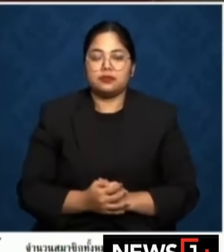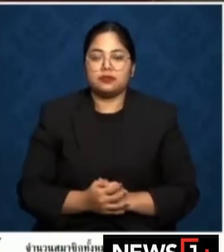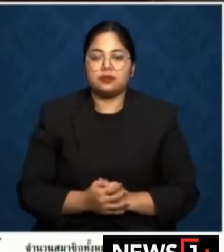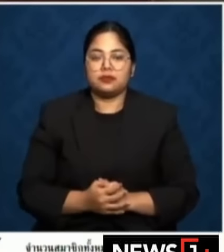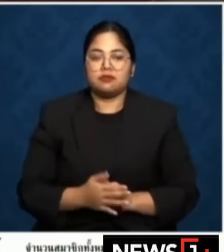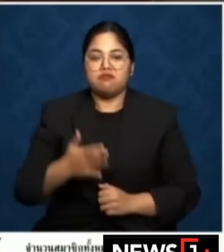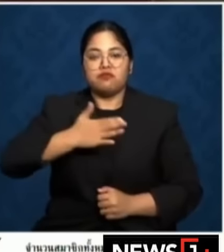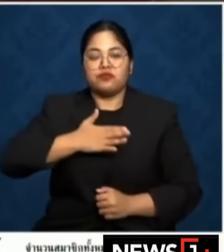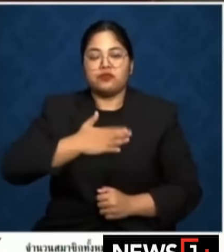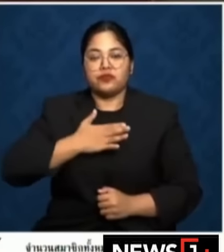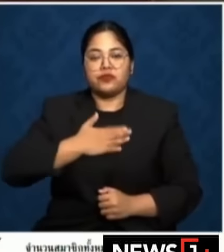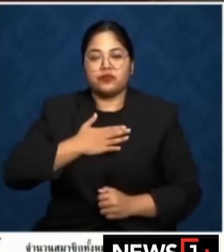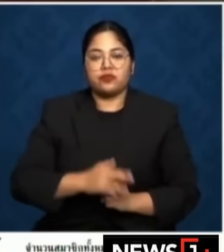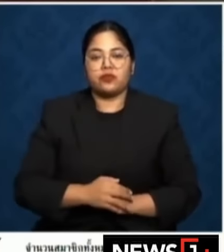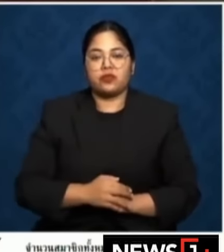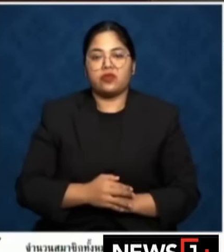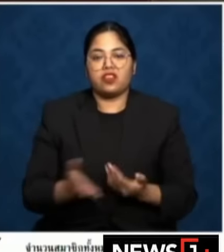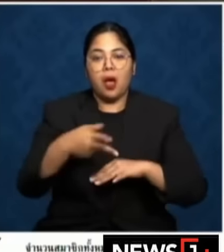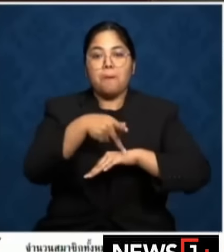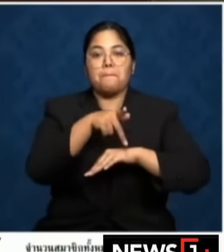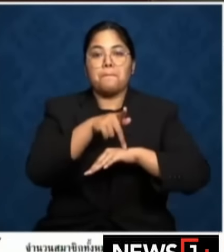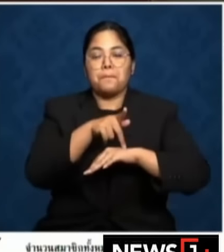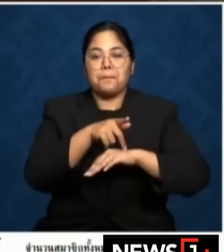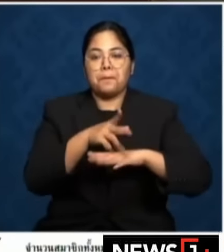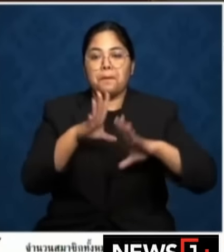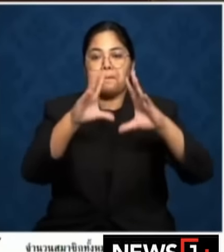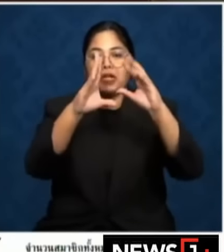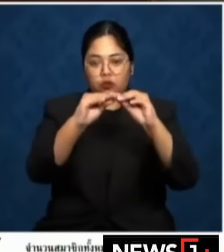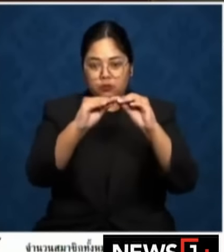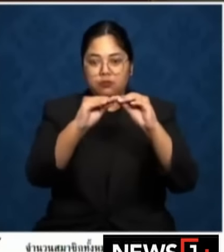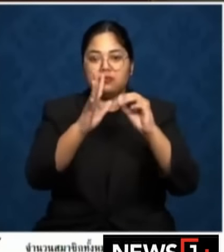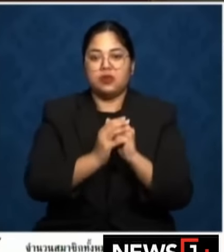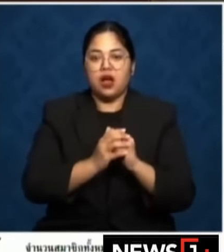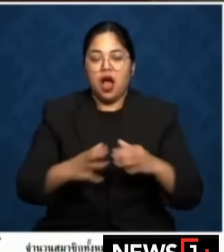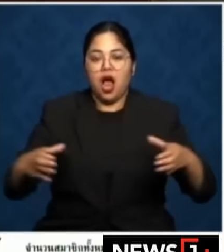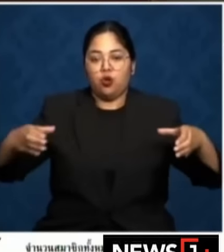เดี๋ยวผมจะเชิญประชุมวิปรัฐบาลวิปฝ่ายค้านนะครับแล้ว